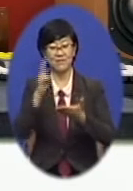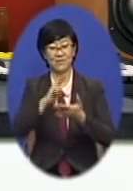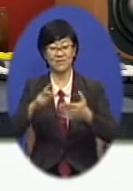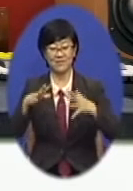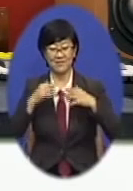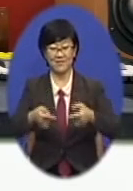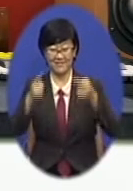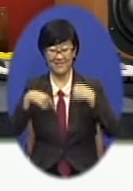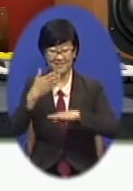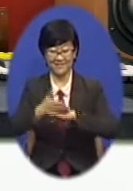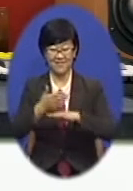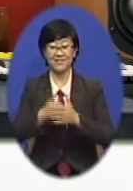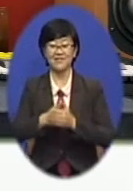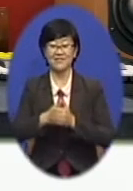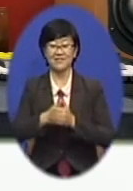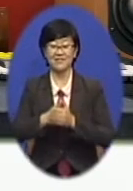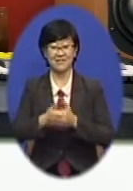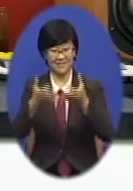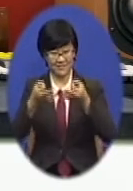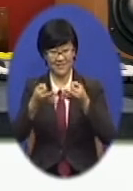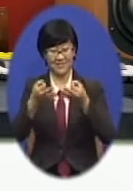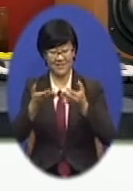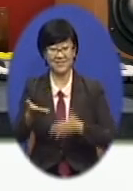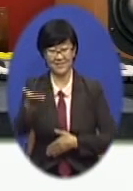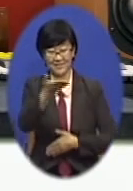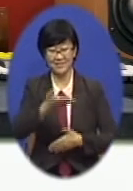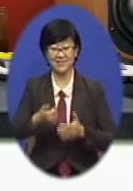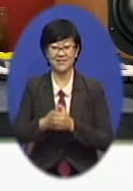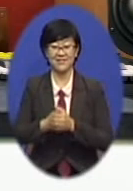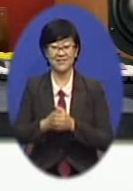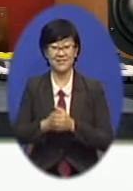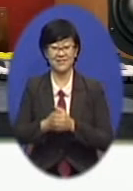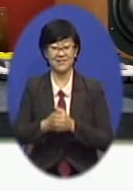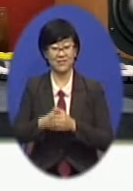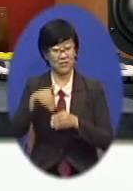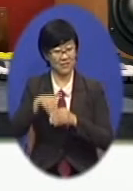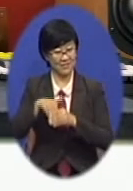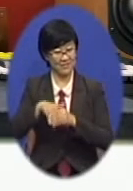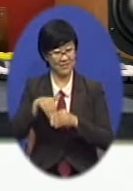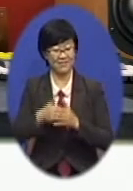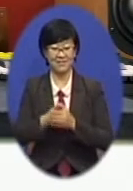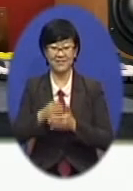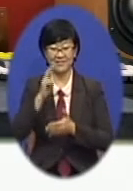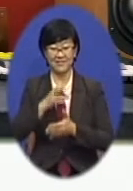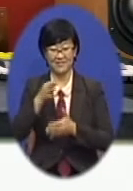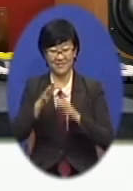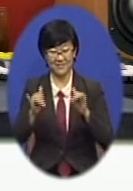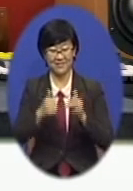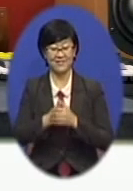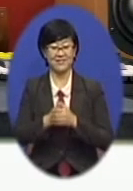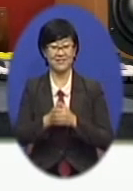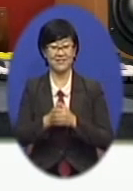아주 감사합니다. 과연 우리 시청자 여러분들께서는 일소 일소 일로